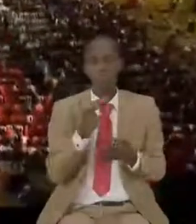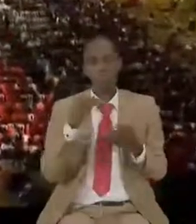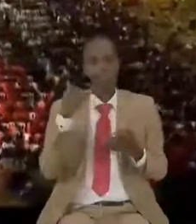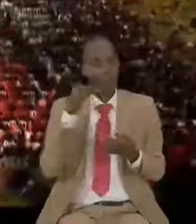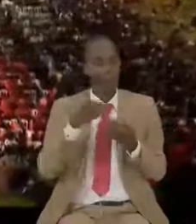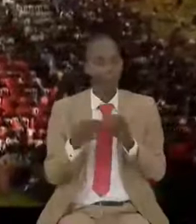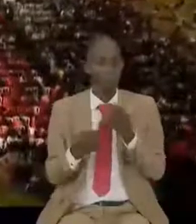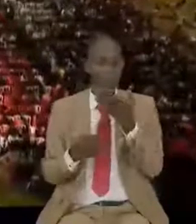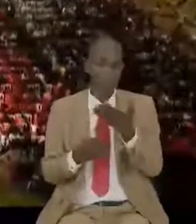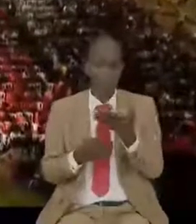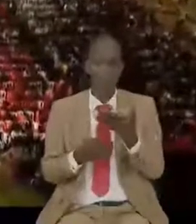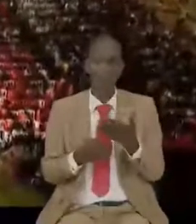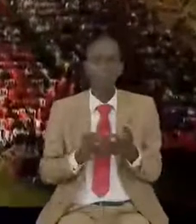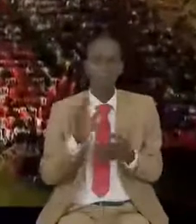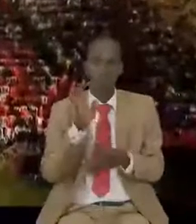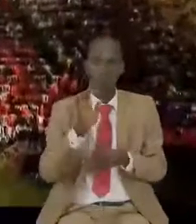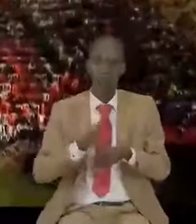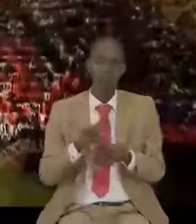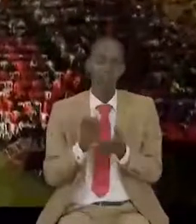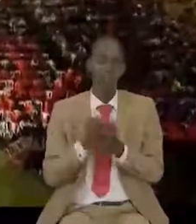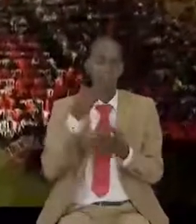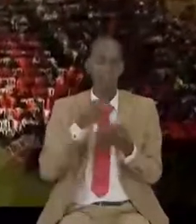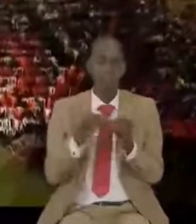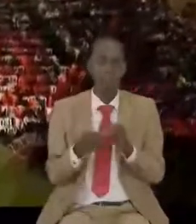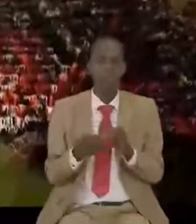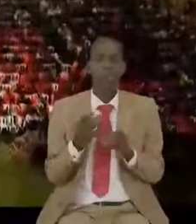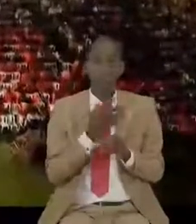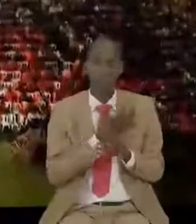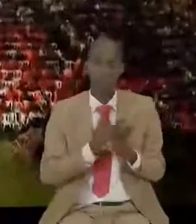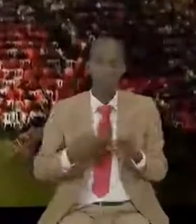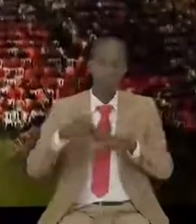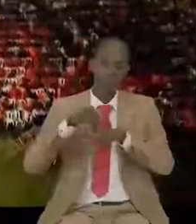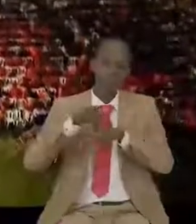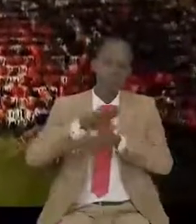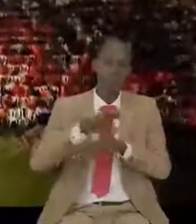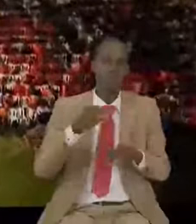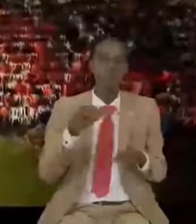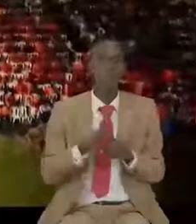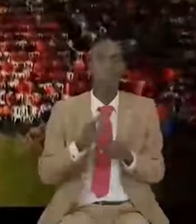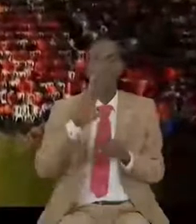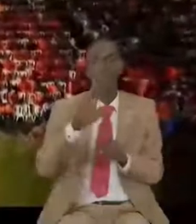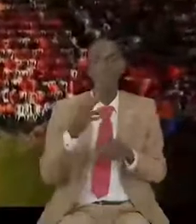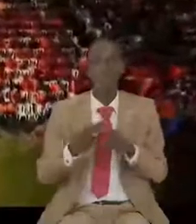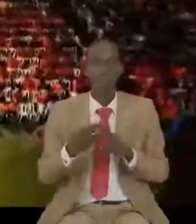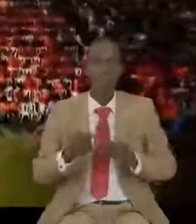Vous êtes en ligne. Il y aura un lien sur